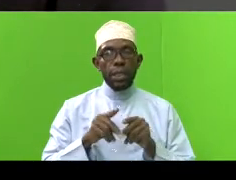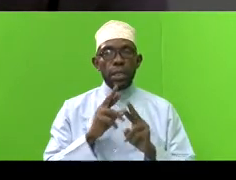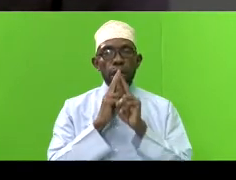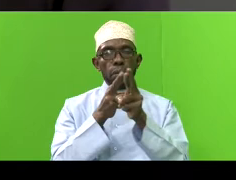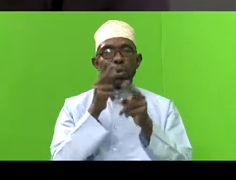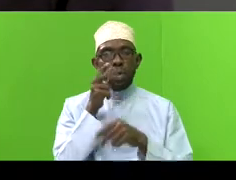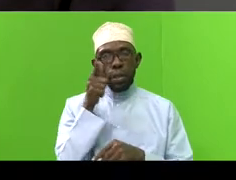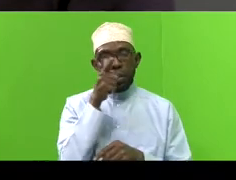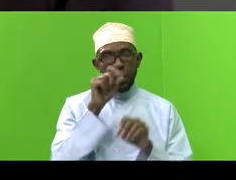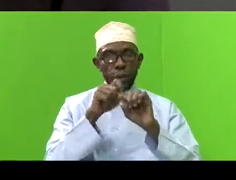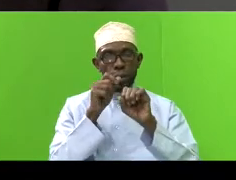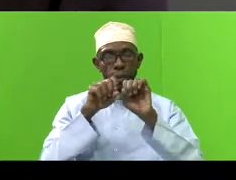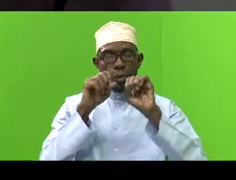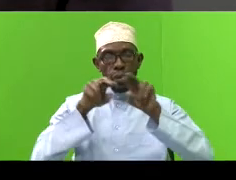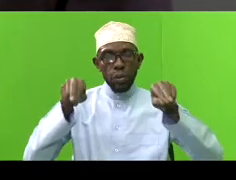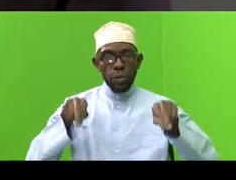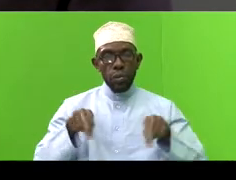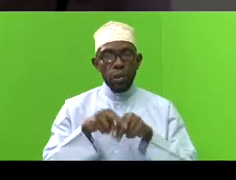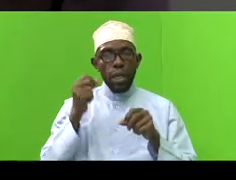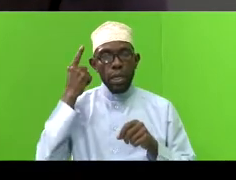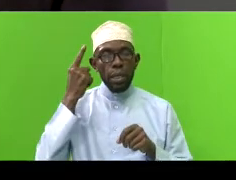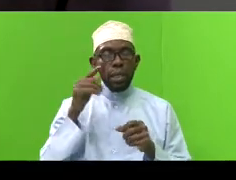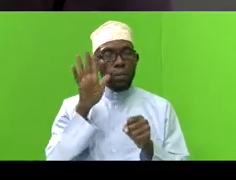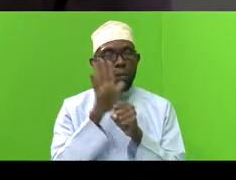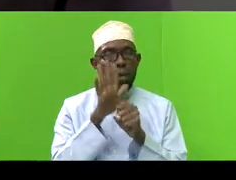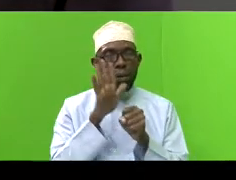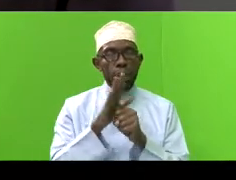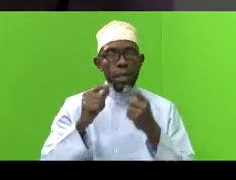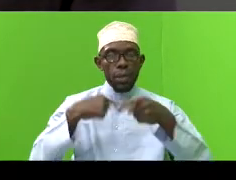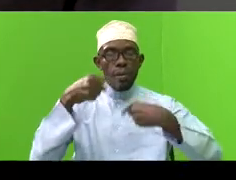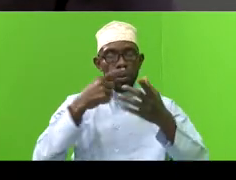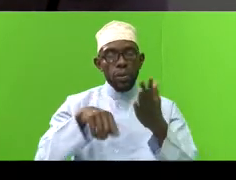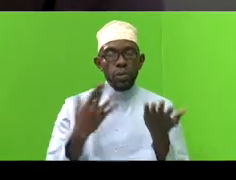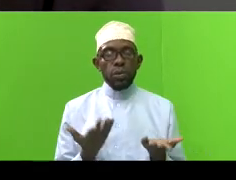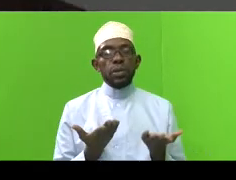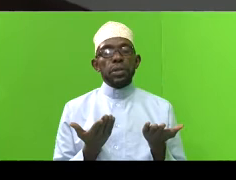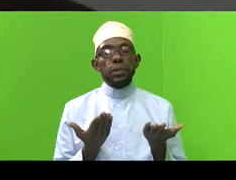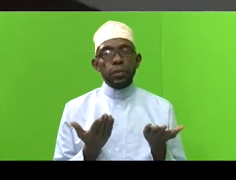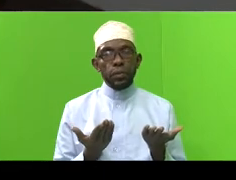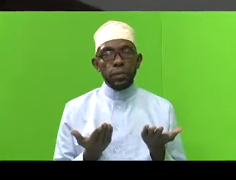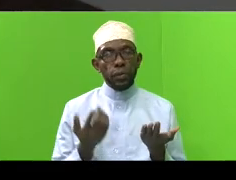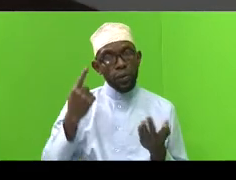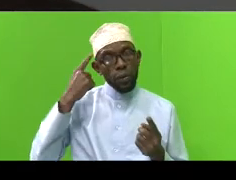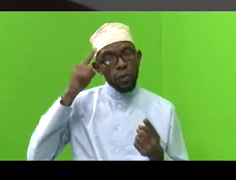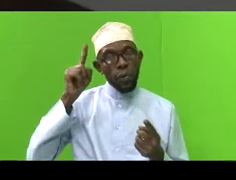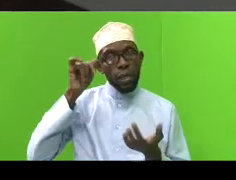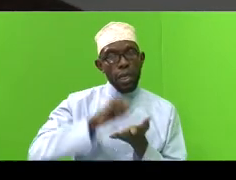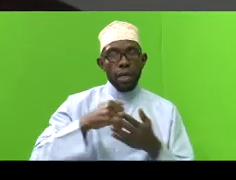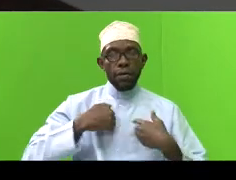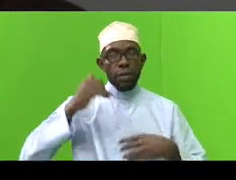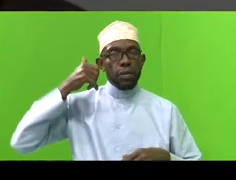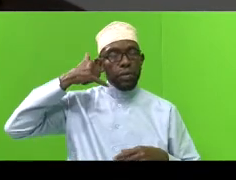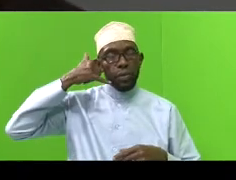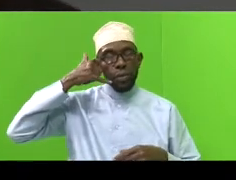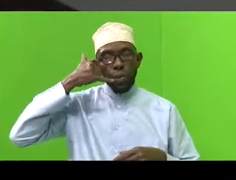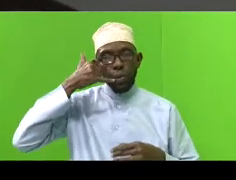habari. Wananchi wameweza kufahamishwa na mengi sana kinachoendelea, kiasi cha kwamba akiwa na simu yake,